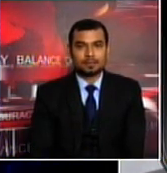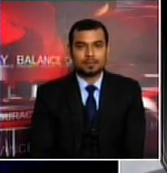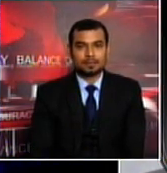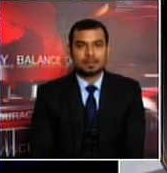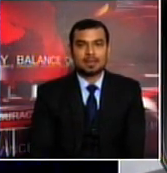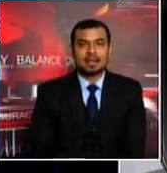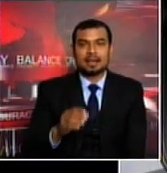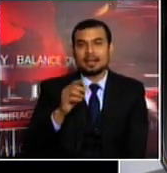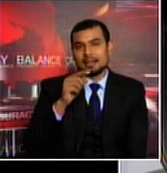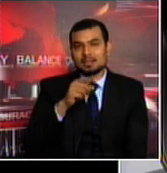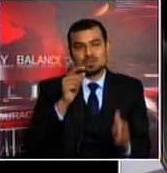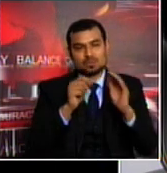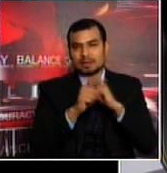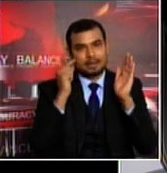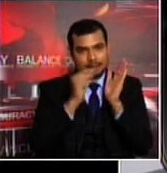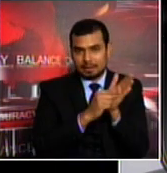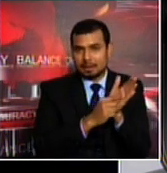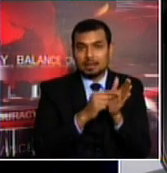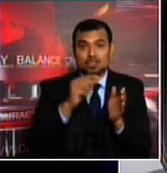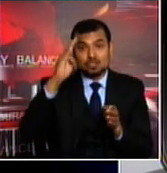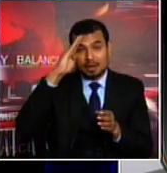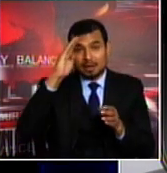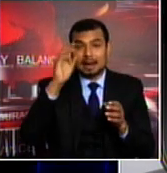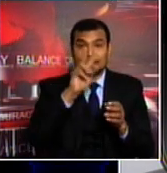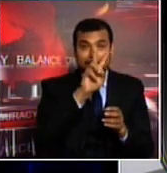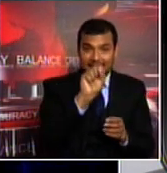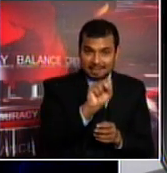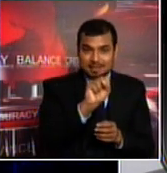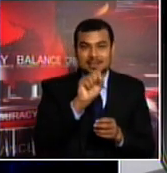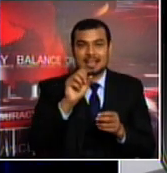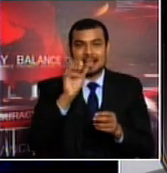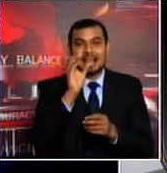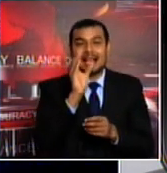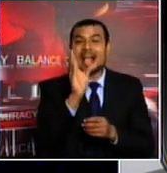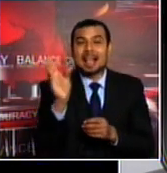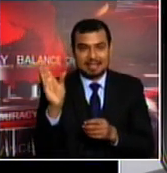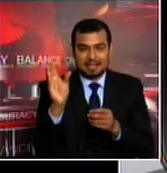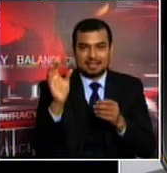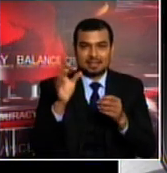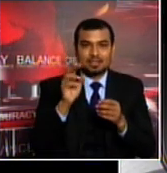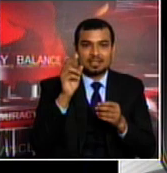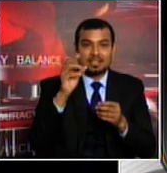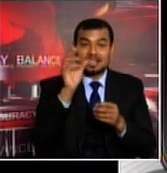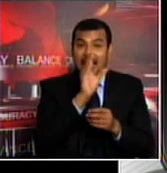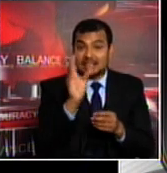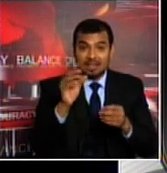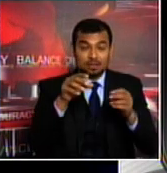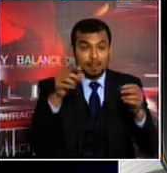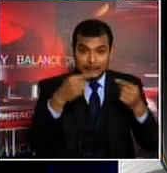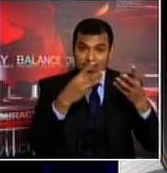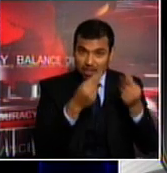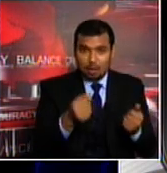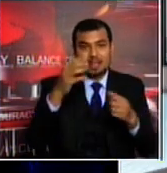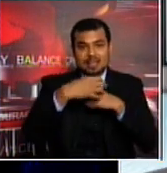टुटुवालमा एरावतले यसो लेखेका छन्, सरकार भर्सेस सिन्डिकेट यातायात, सिन्डिकेट हटाऊ देश बचाऊ, जनताले